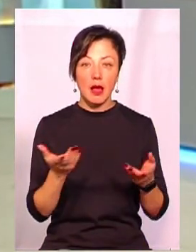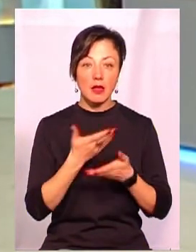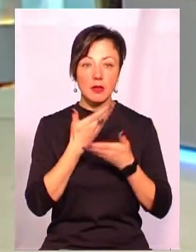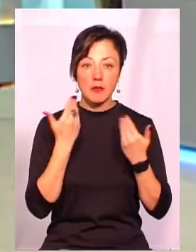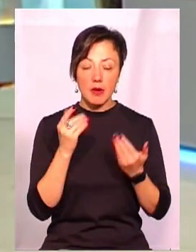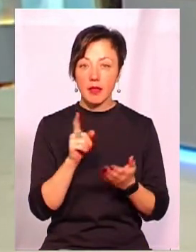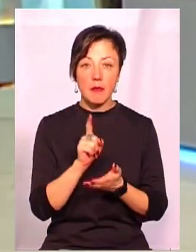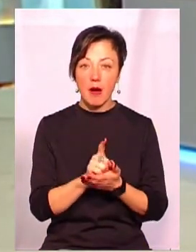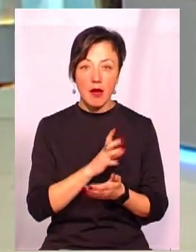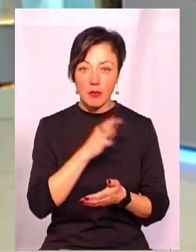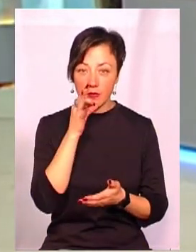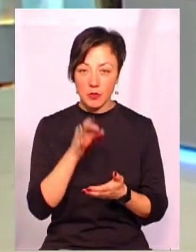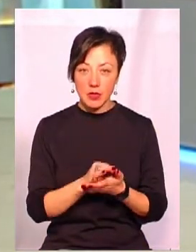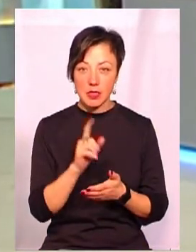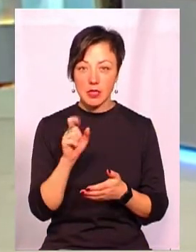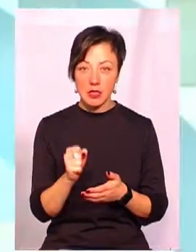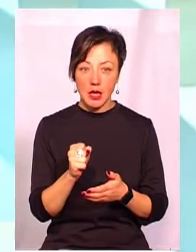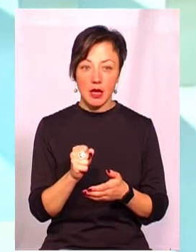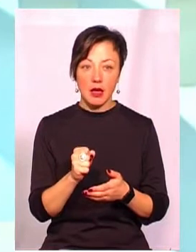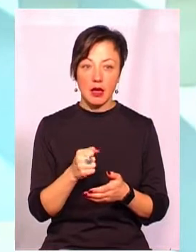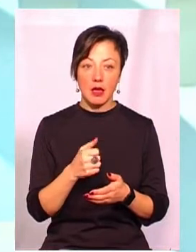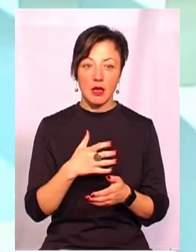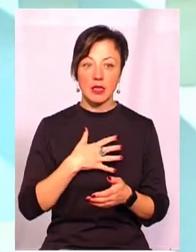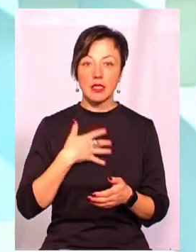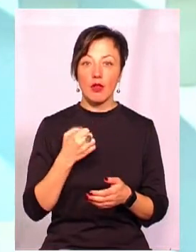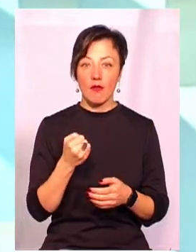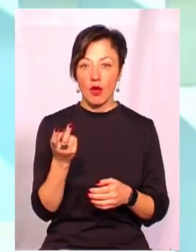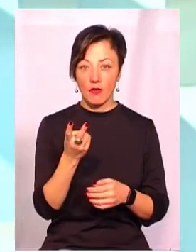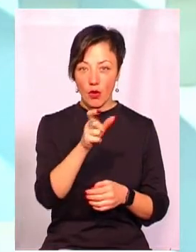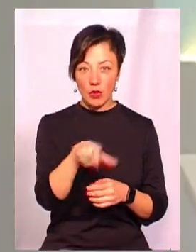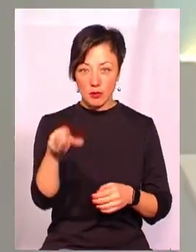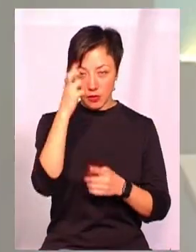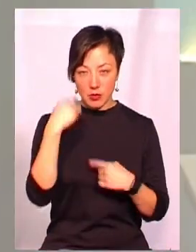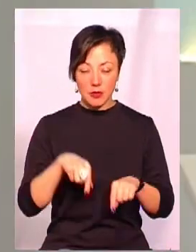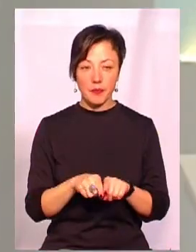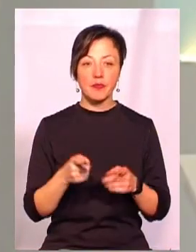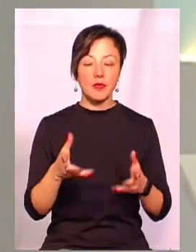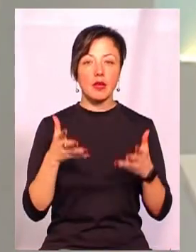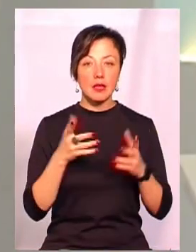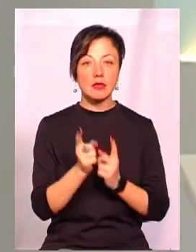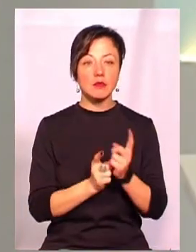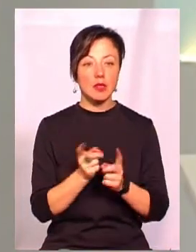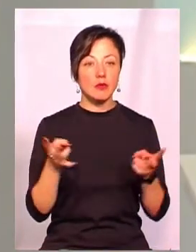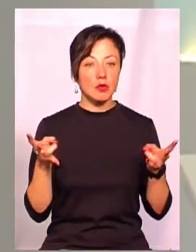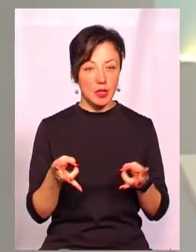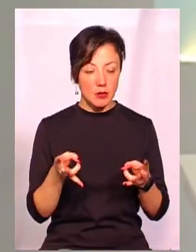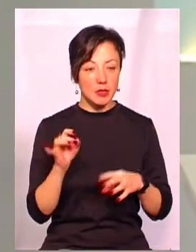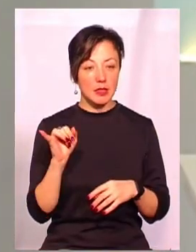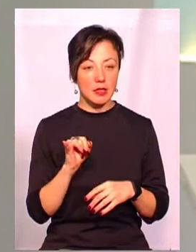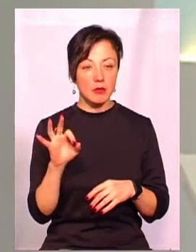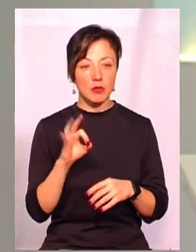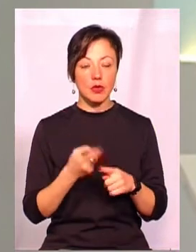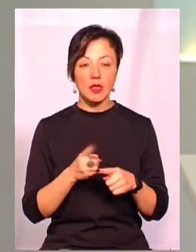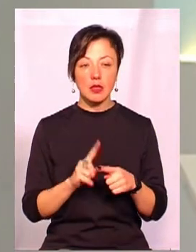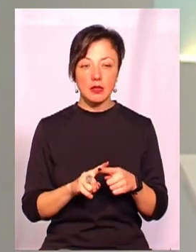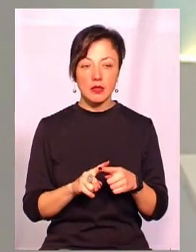не має бути відповідальним за силу волі двох осіб в державі? Очевидно, що зміни потрібні, і про них